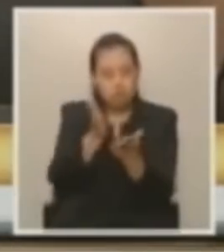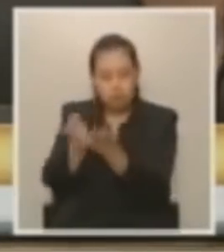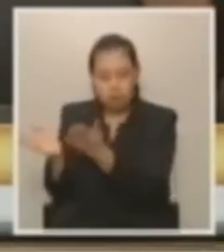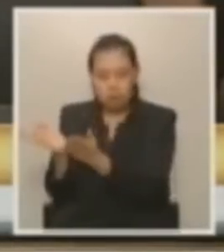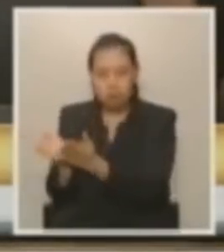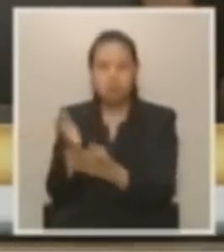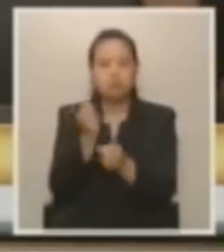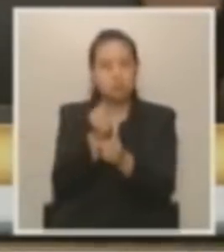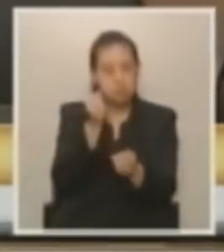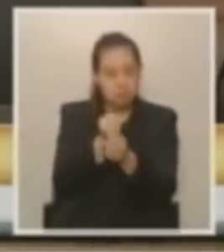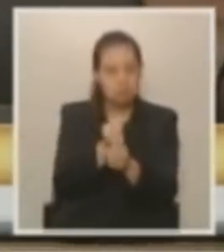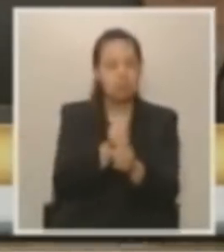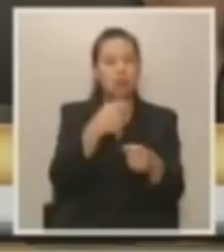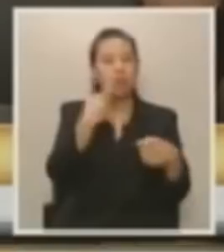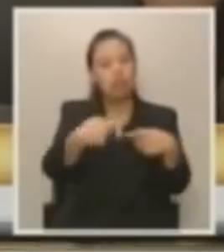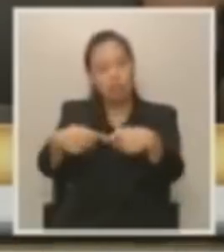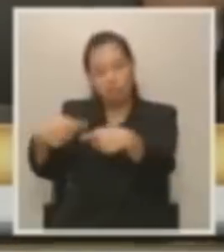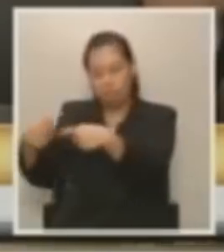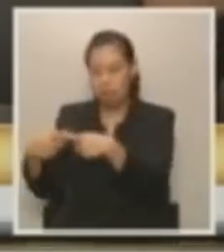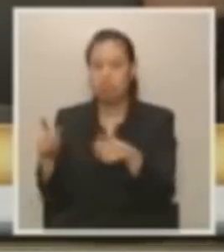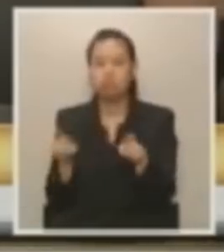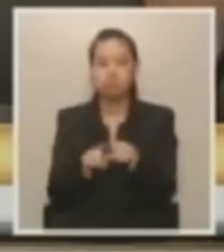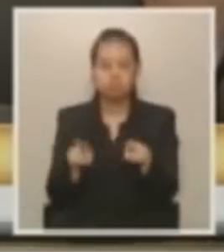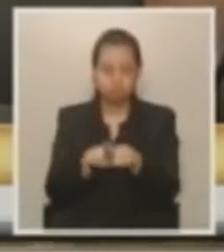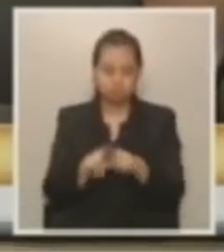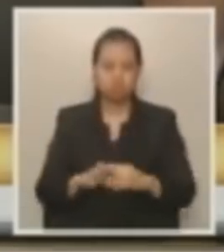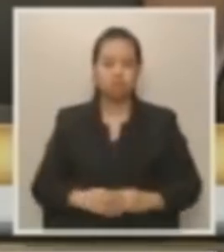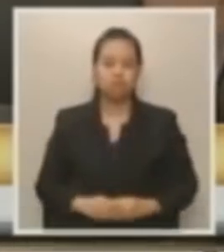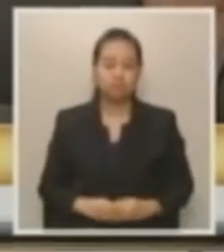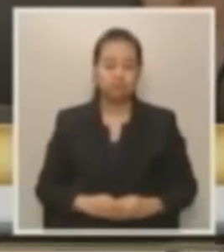าสไลด์ถัดไปค่ะ